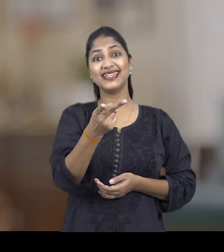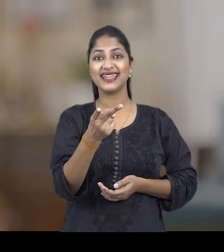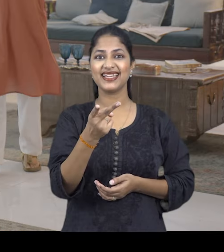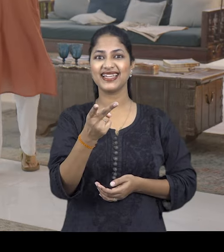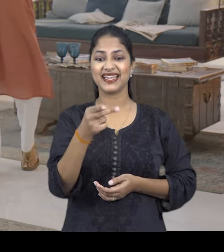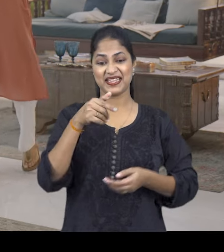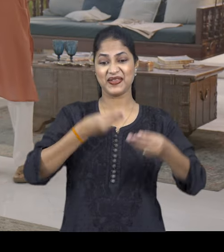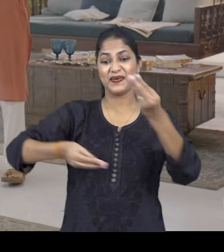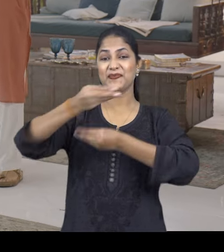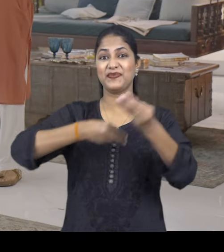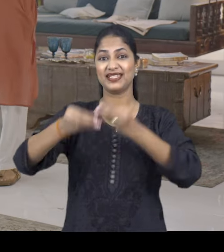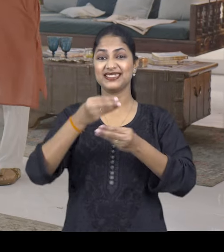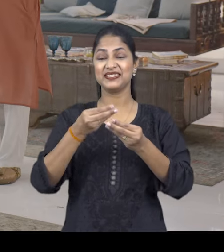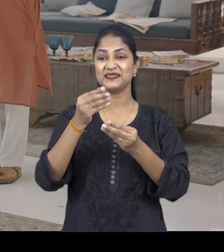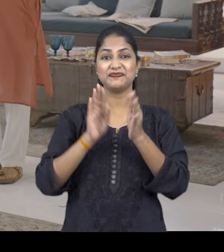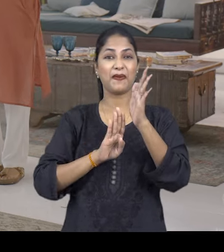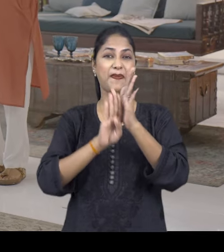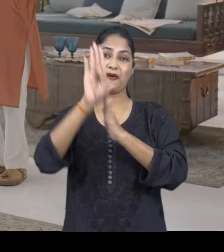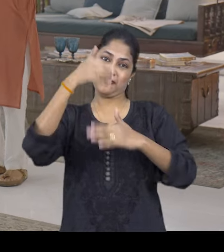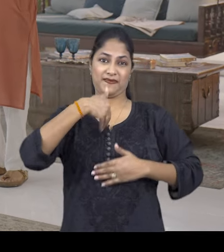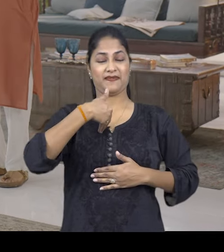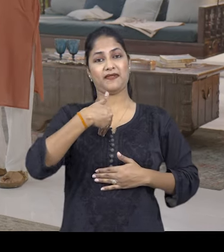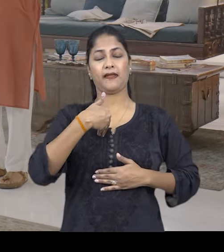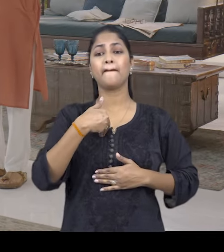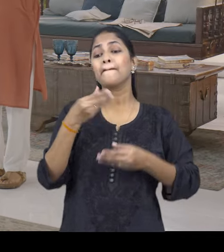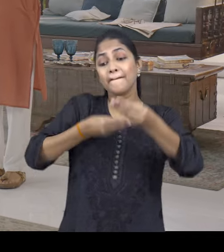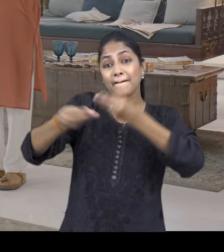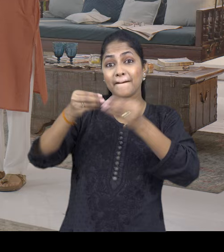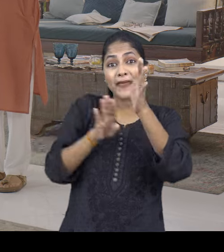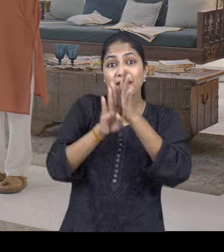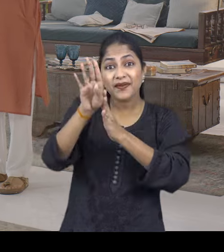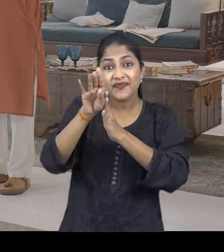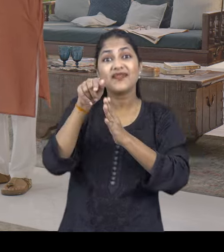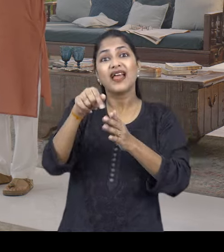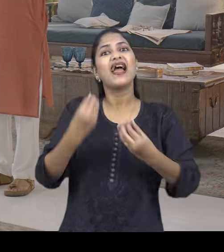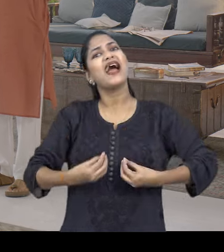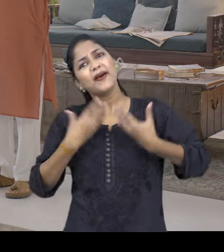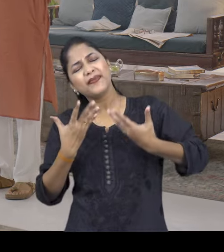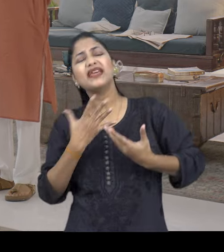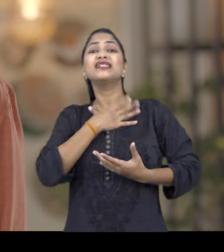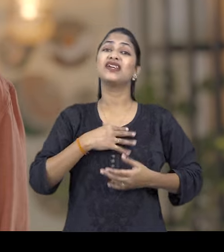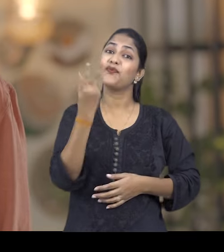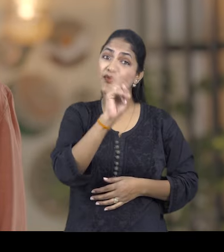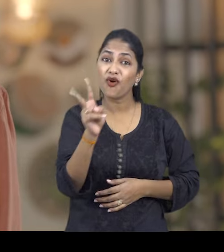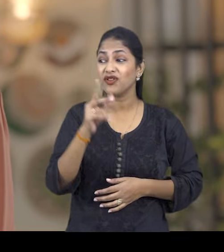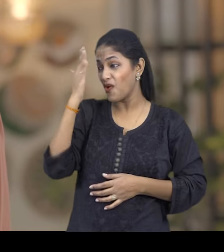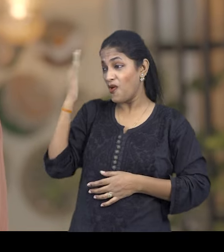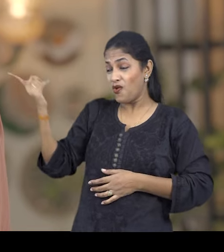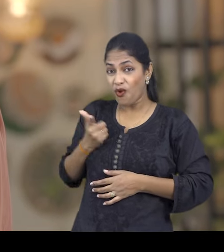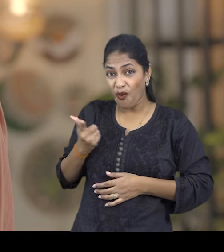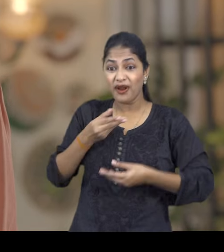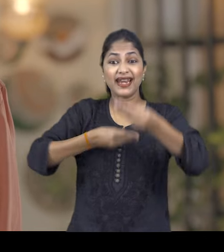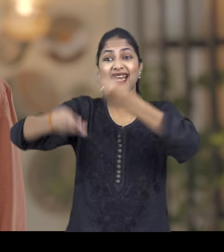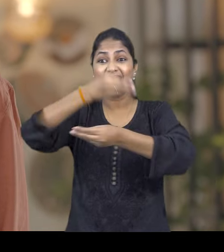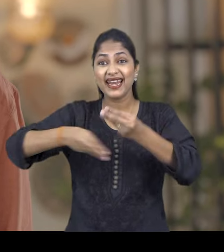આ જો, બજાર હવે મારી હિતમાં છે. બજારમાં હંમેશા સુખ નહીં દુઃખ પણ મળે છે બેટા. લોન લઈને